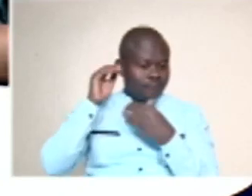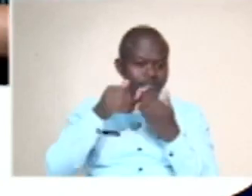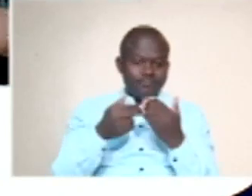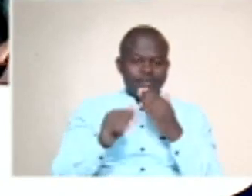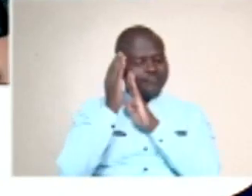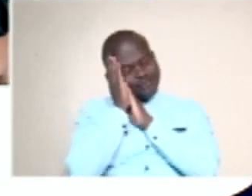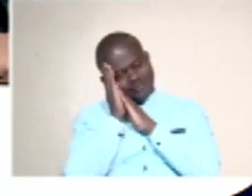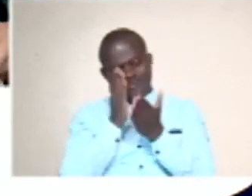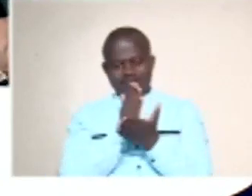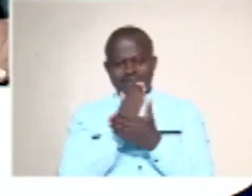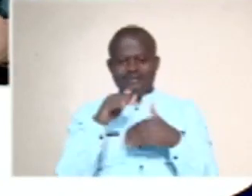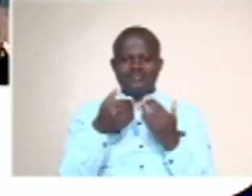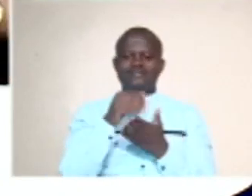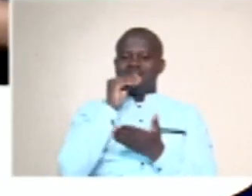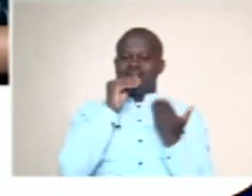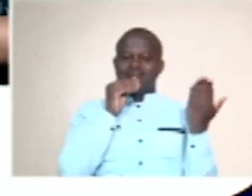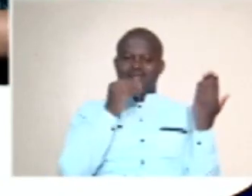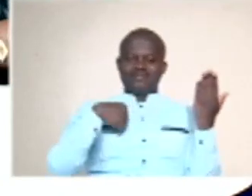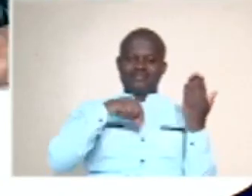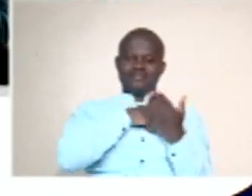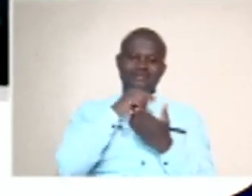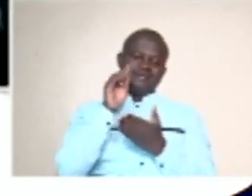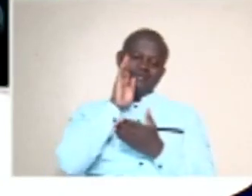niyo cyangwa ni ibihuha